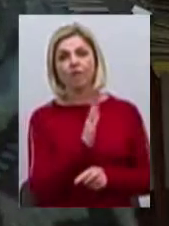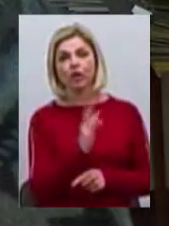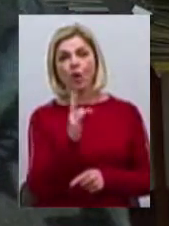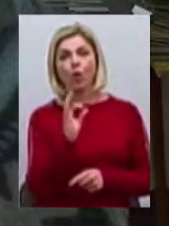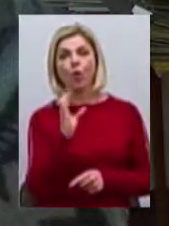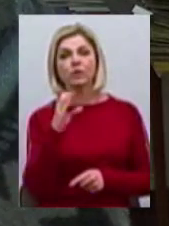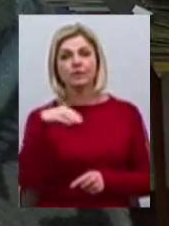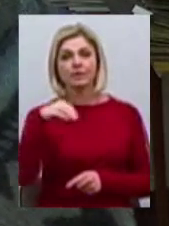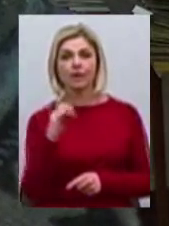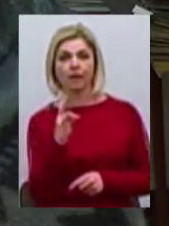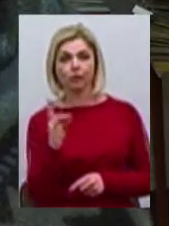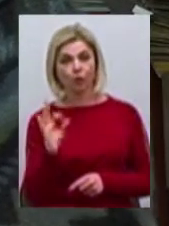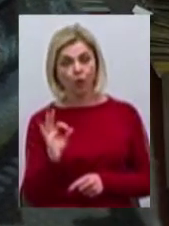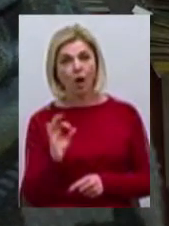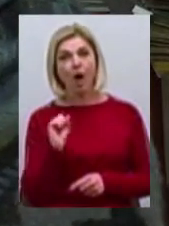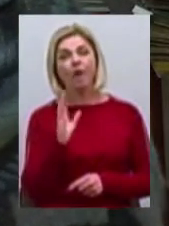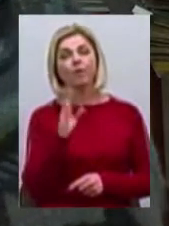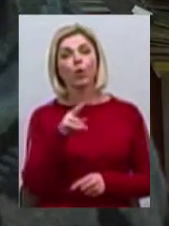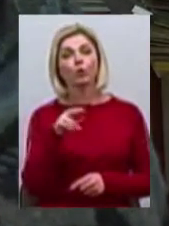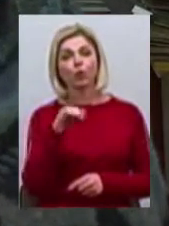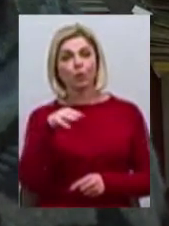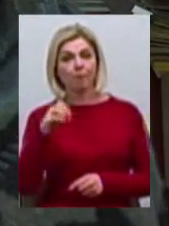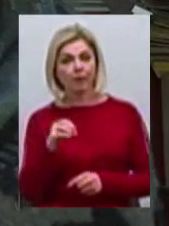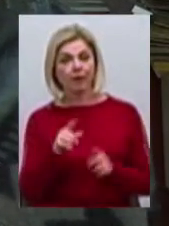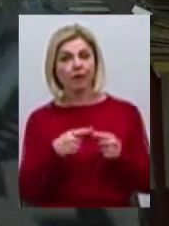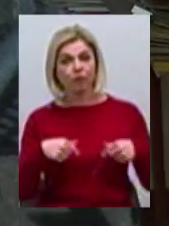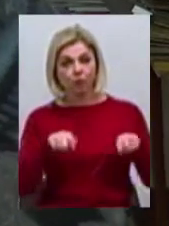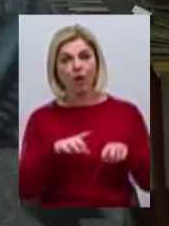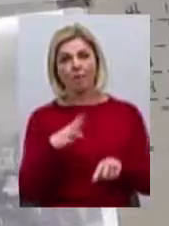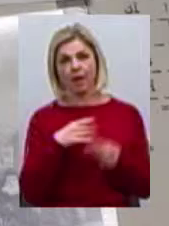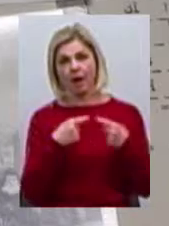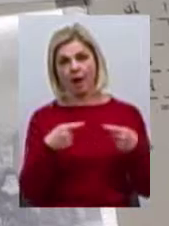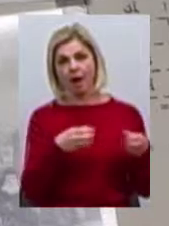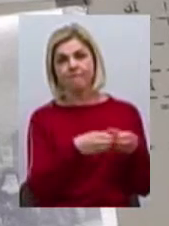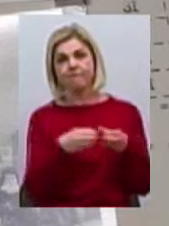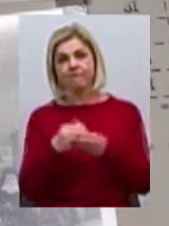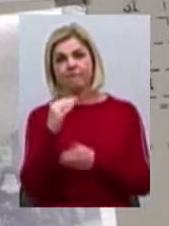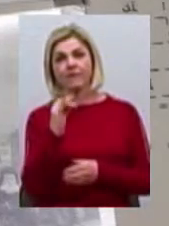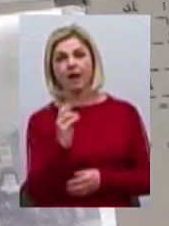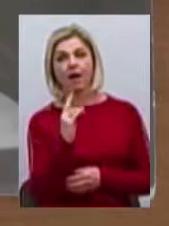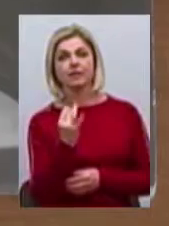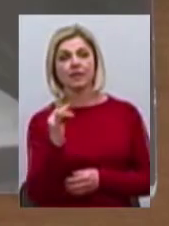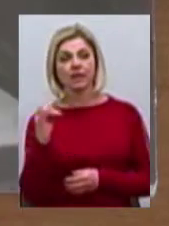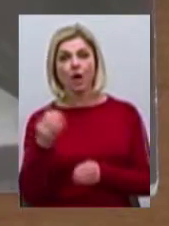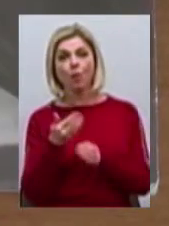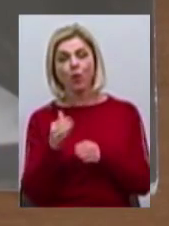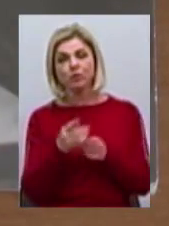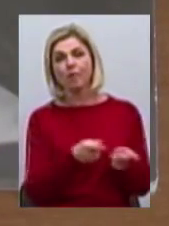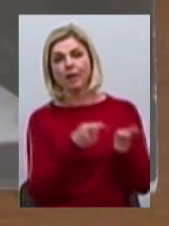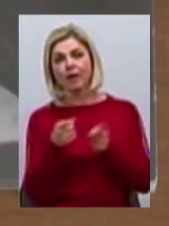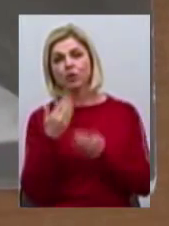Костенко, а в Думі були сформовані різні фракції. Поступово переходимо до радянського